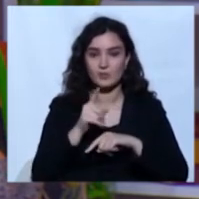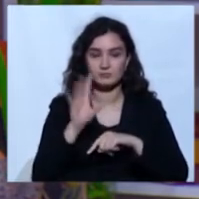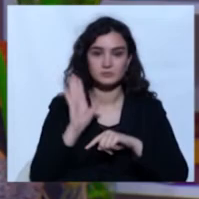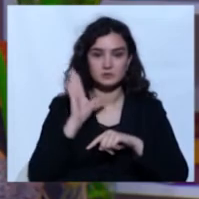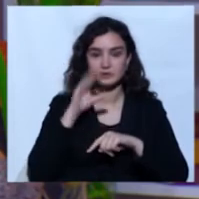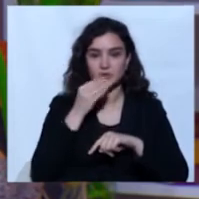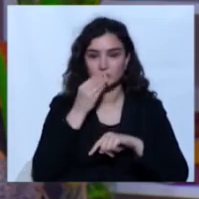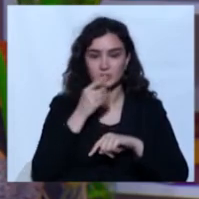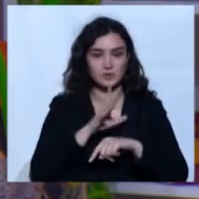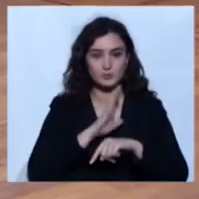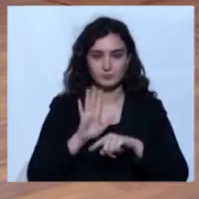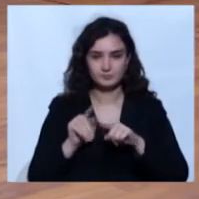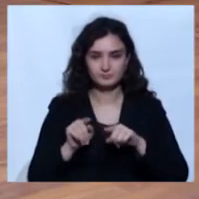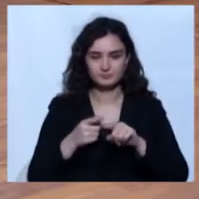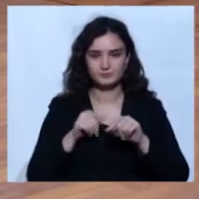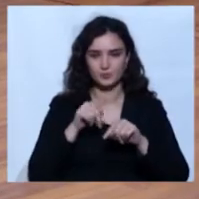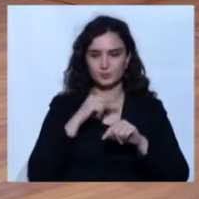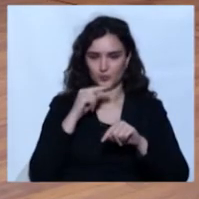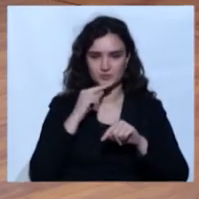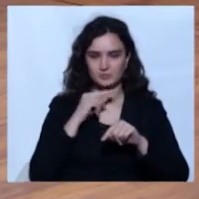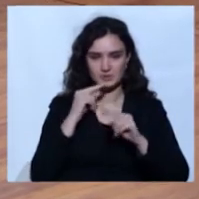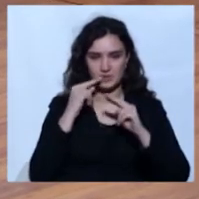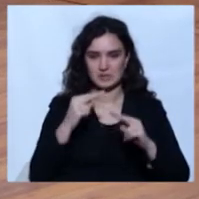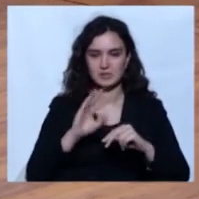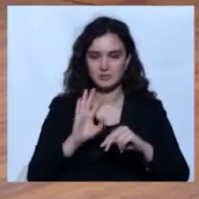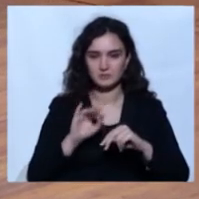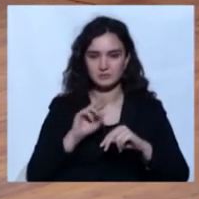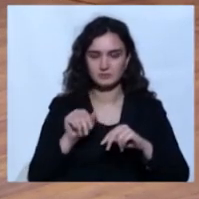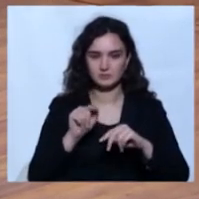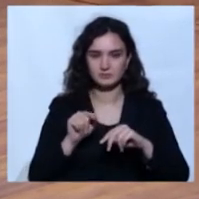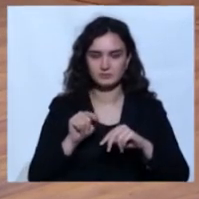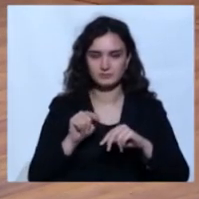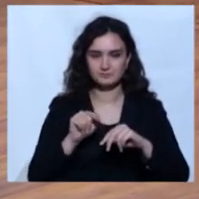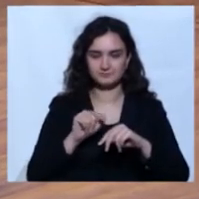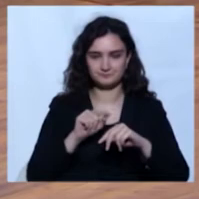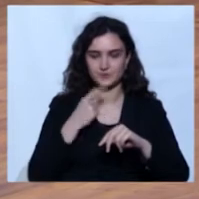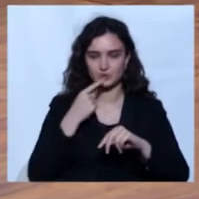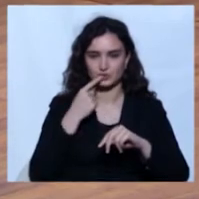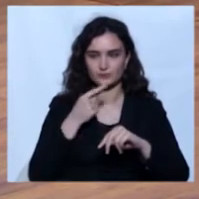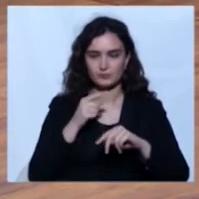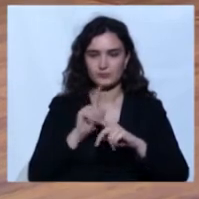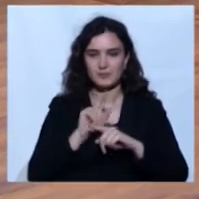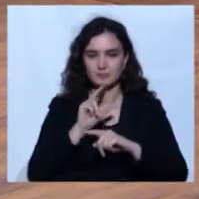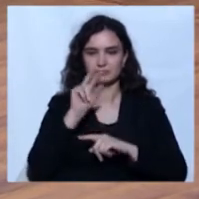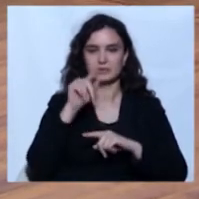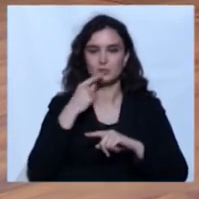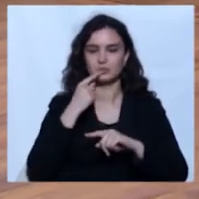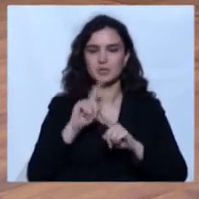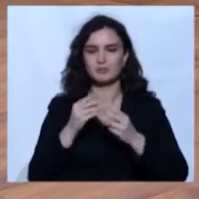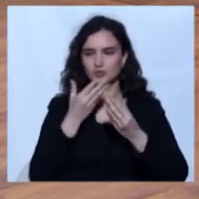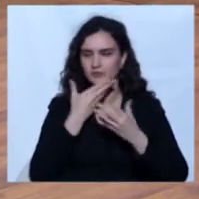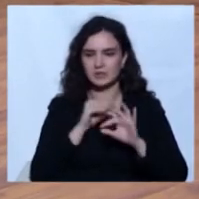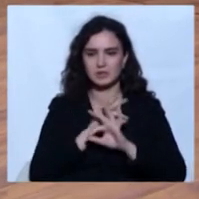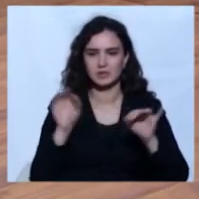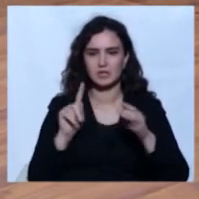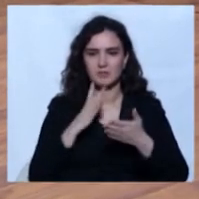დღე საჭმელი არ უჭამია, ის ყურადღებასაც არ აქცევდა და წამოიძახებდა ხოლმეო ვაზარი წერს. რა მშვენიერი